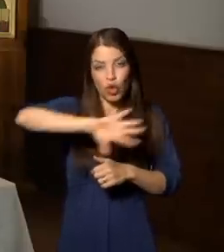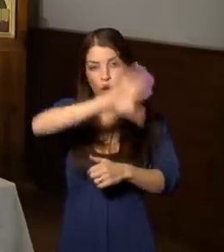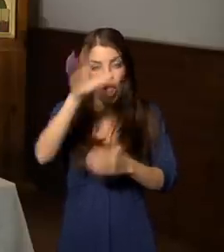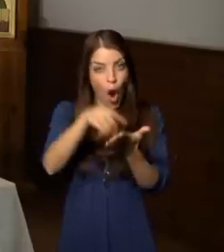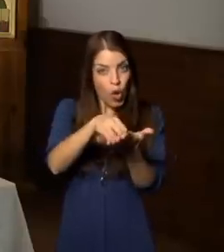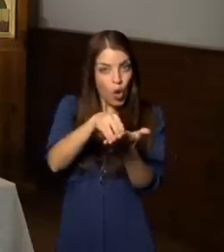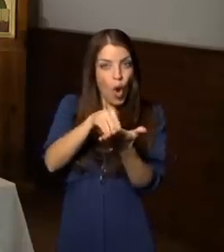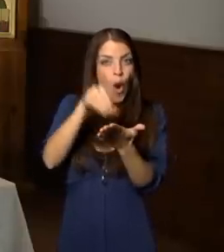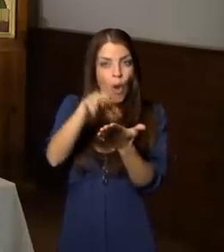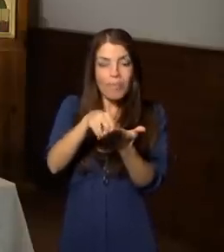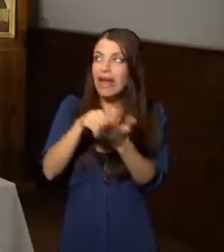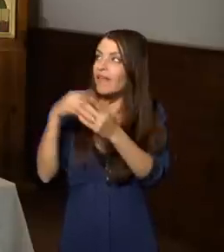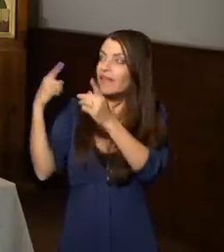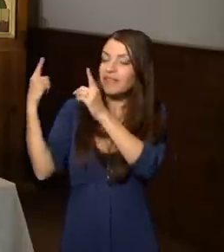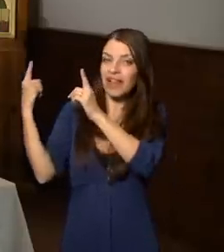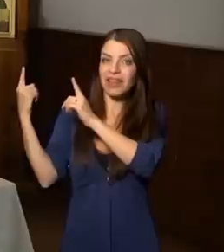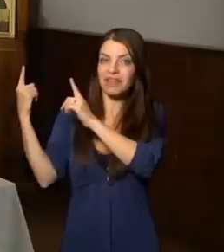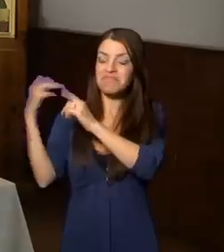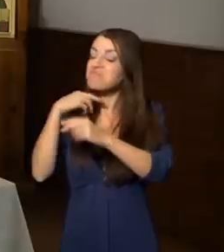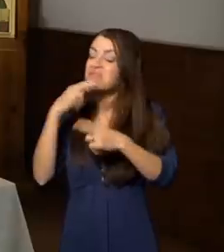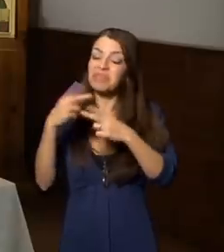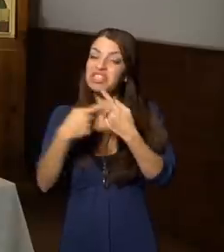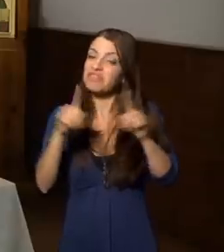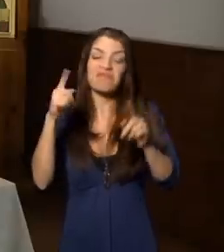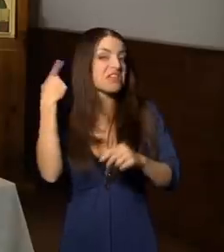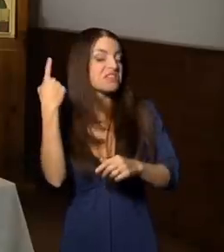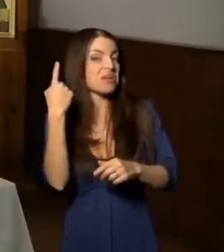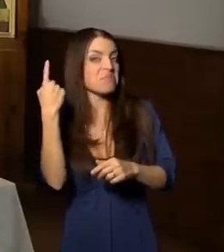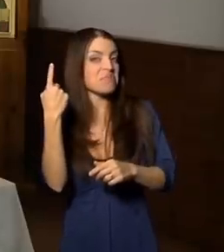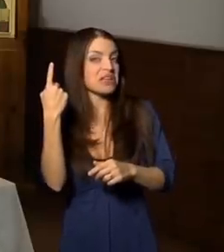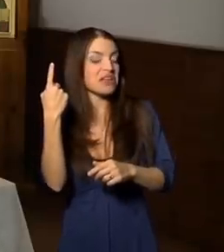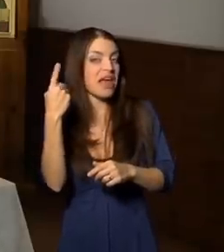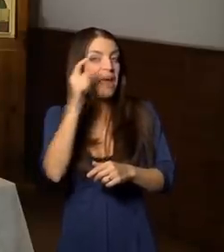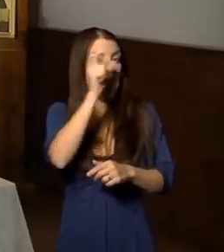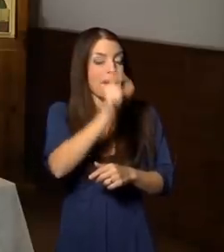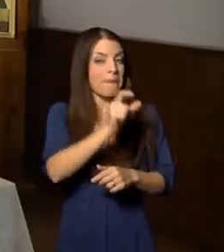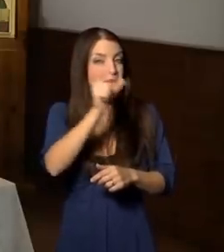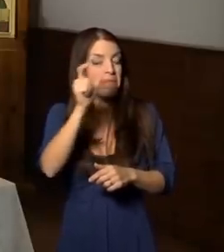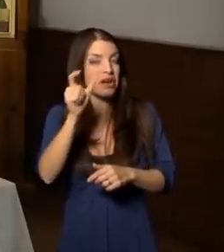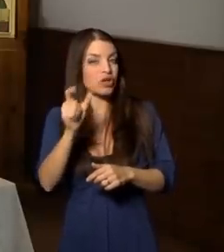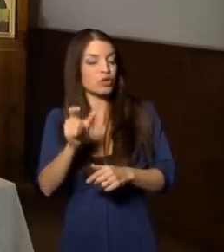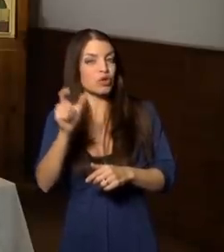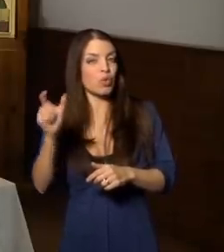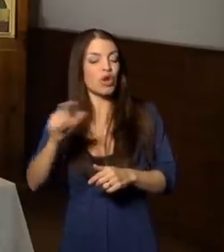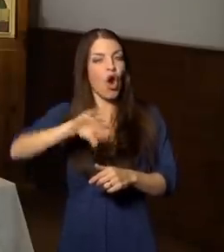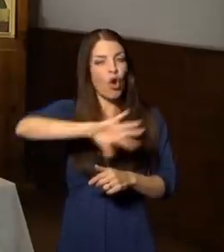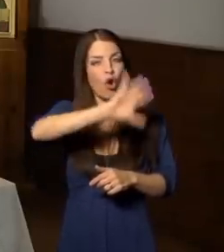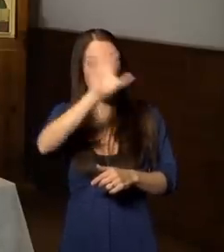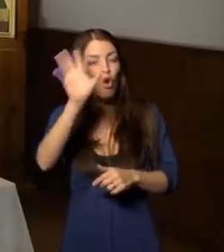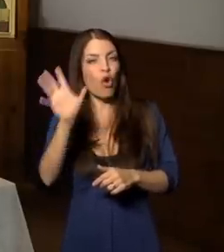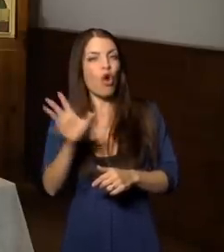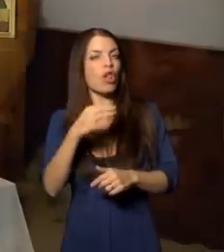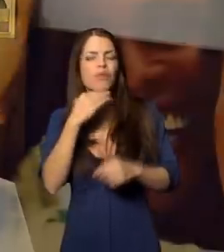U jew hi, minu jew min hi, in-nisrani imur lil-in minn dak li jidher minn